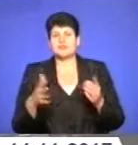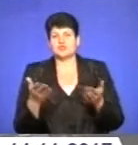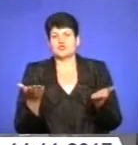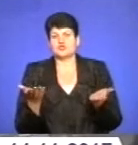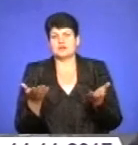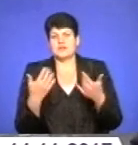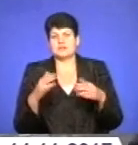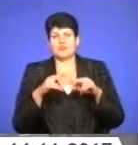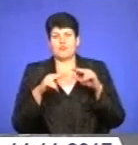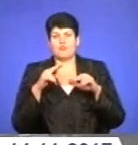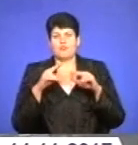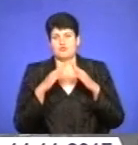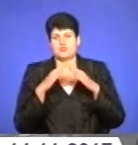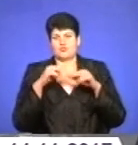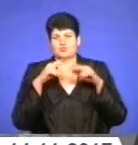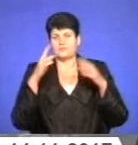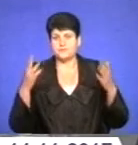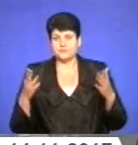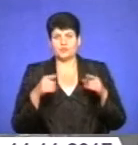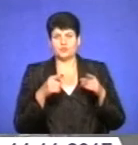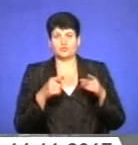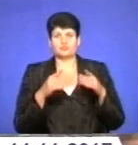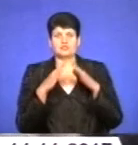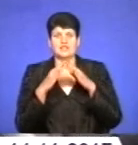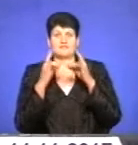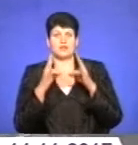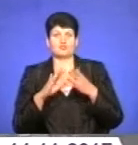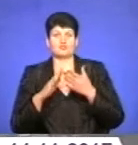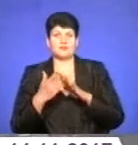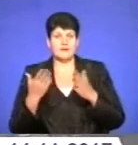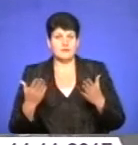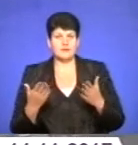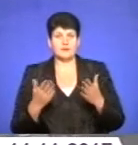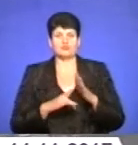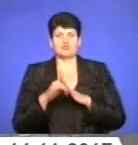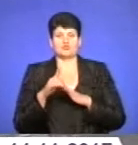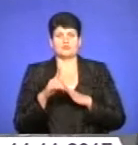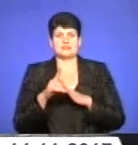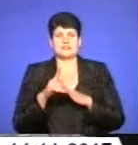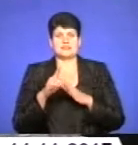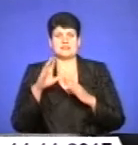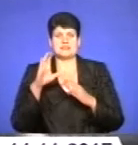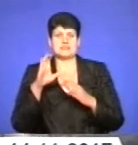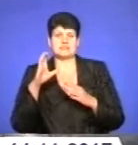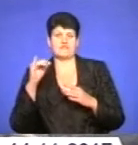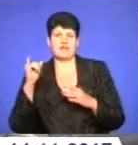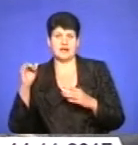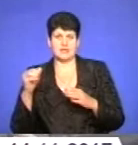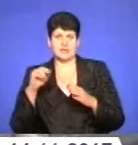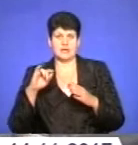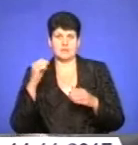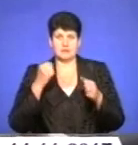якийсь будинок тут строїть. Тут будинки в аварійному стані. Начнуть сваї бити, воно все потріскає, нам ті старі